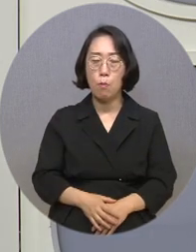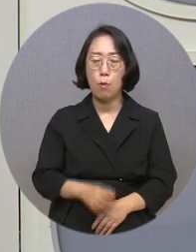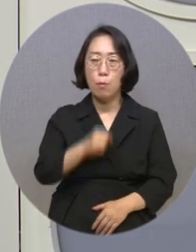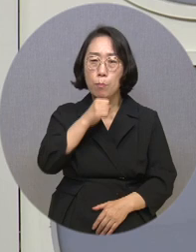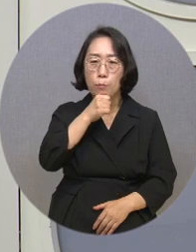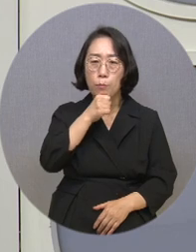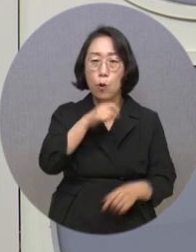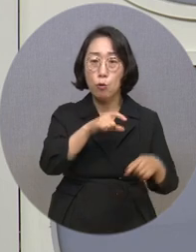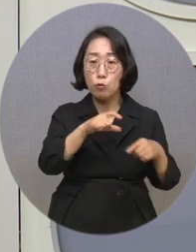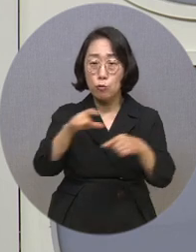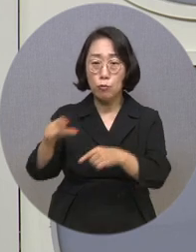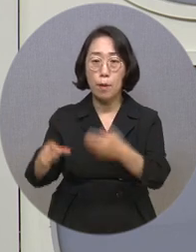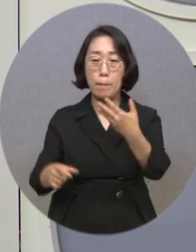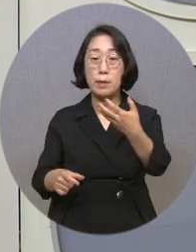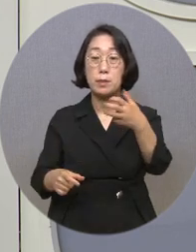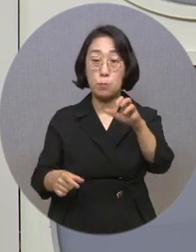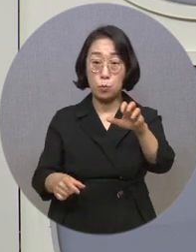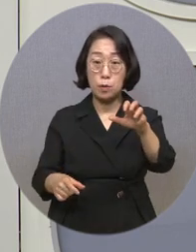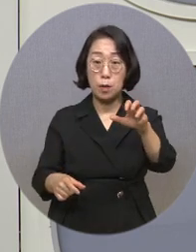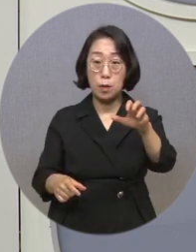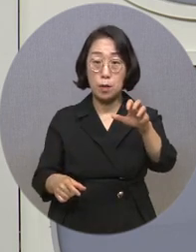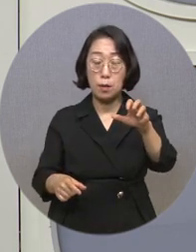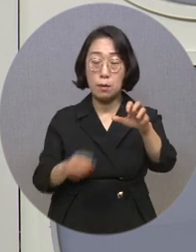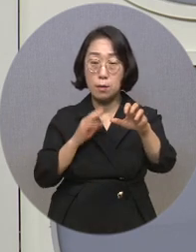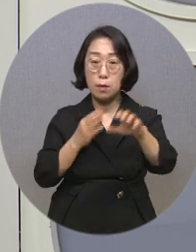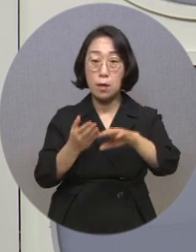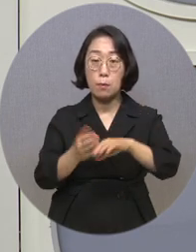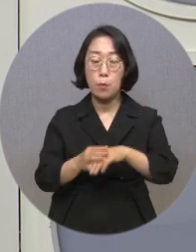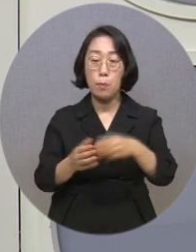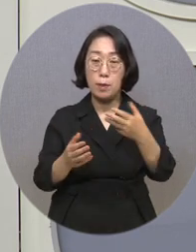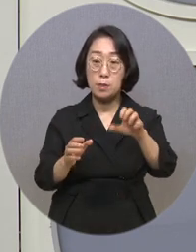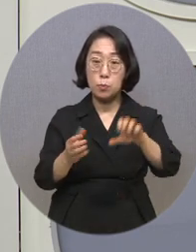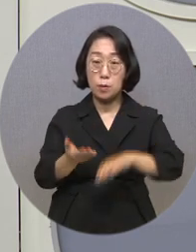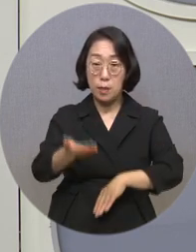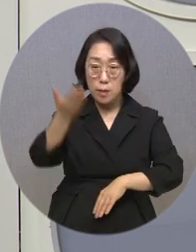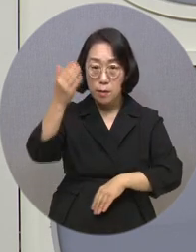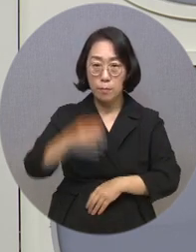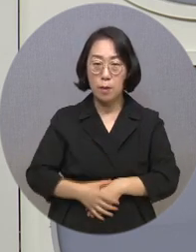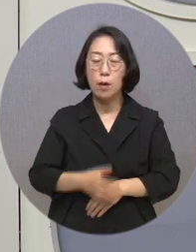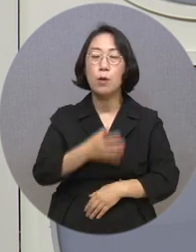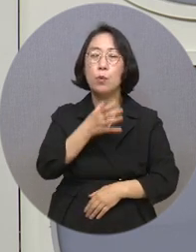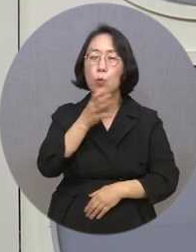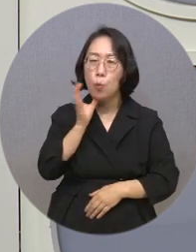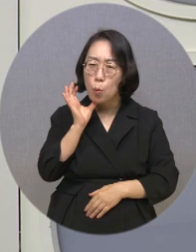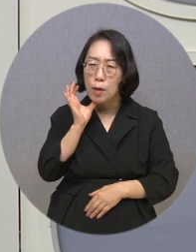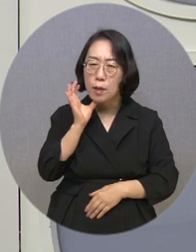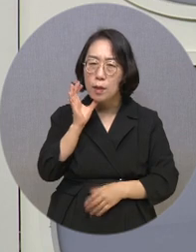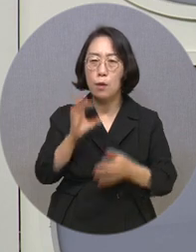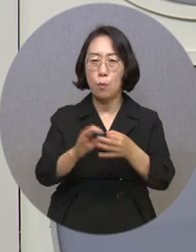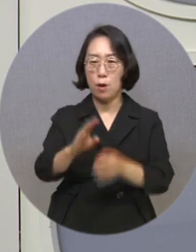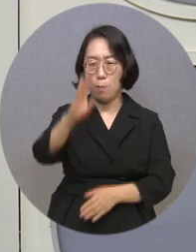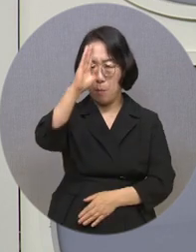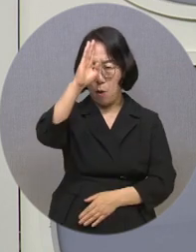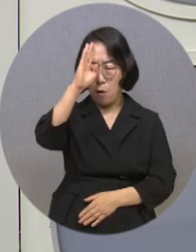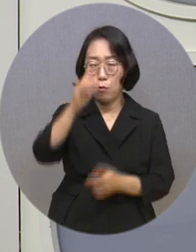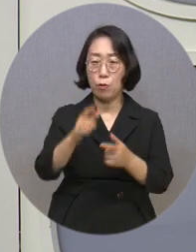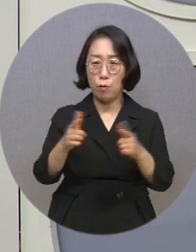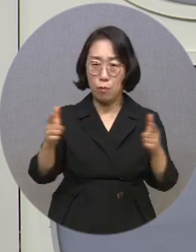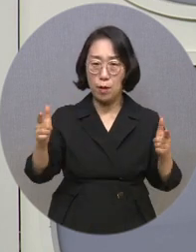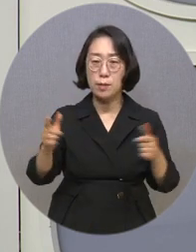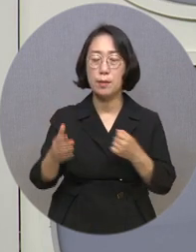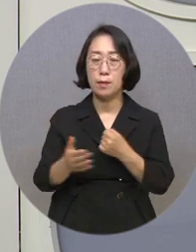우리가 85세더라고요. 예. 85세 넘어서 오는 분들은 이제 노인성 질환으로 이제 오시는 분들이